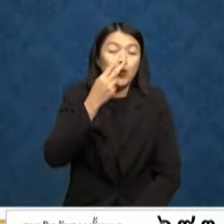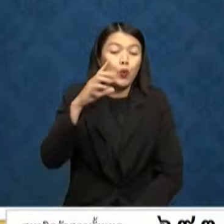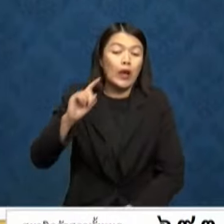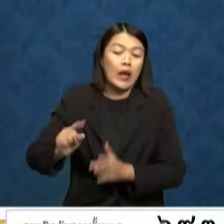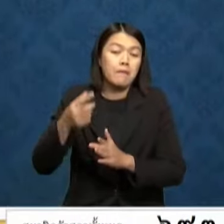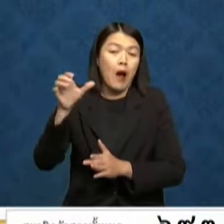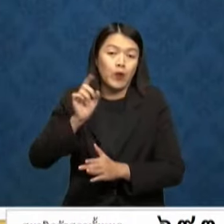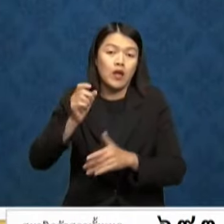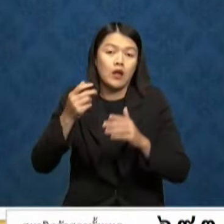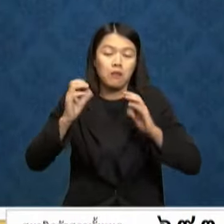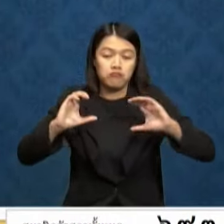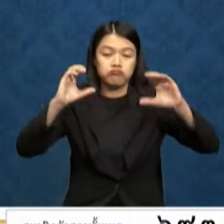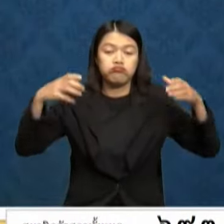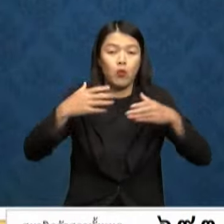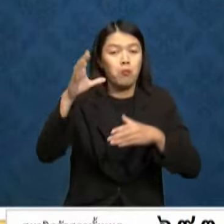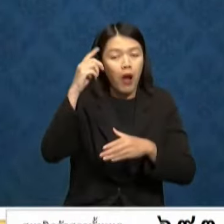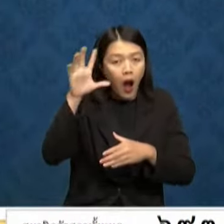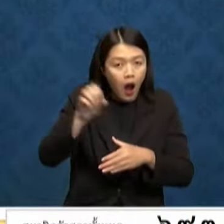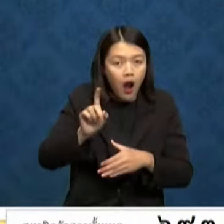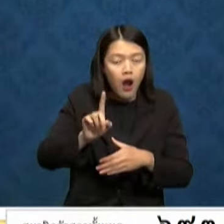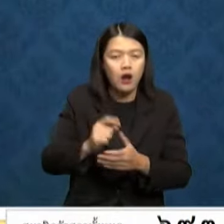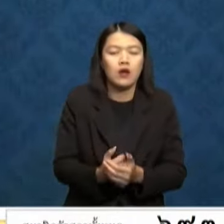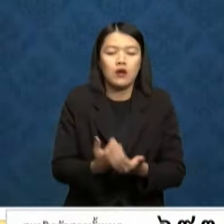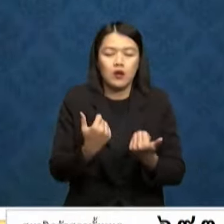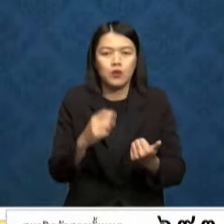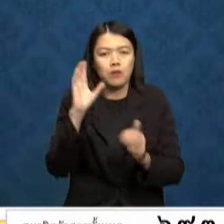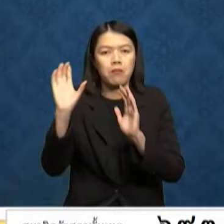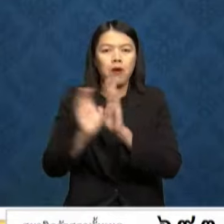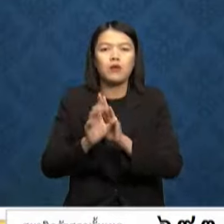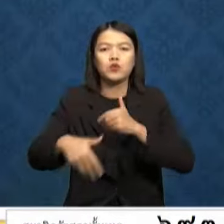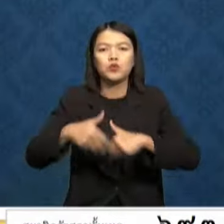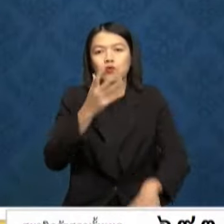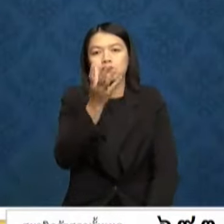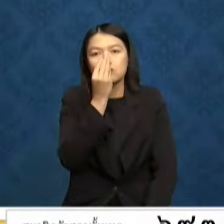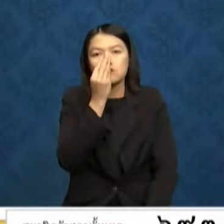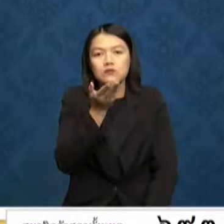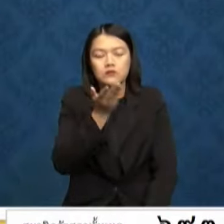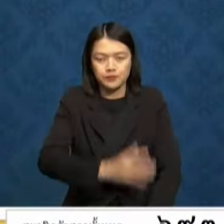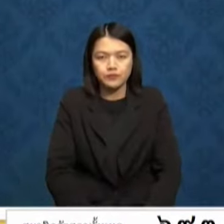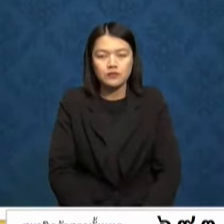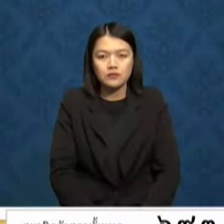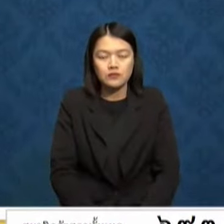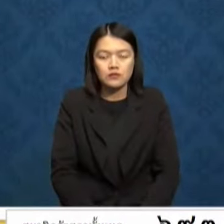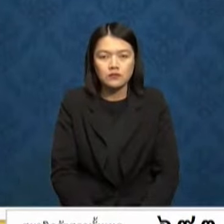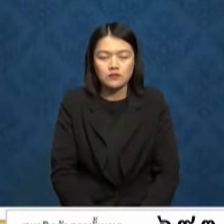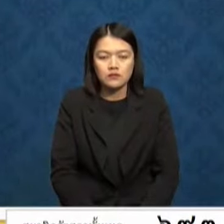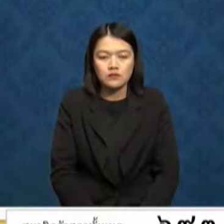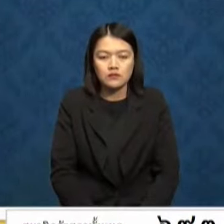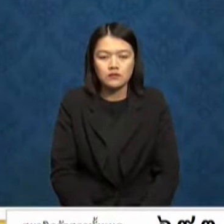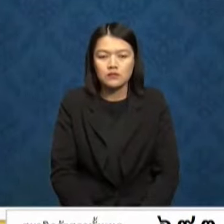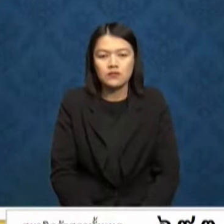รัฐบาลตั้งรัฐบาลแล้ววันนี้ภาพที่ประชาชนเขรับรู้ก็คือ